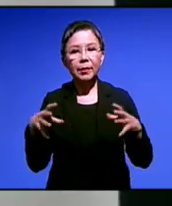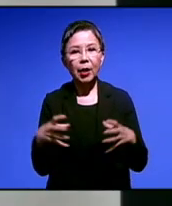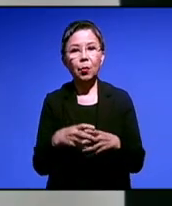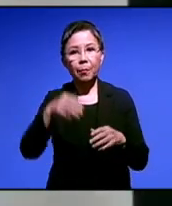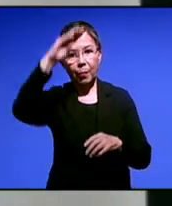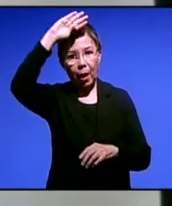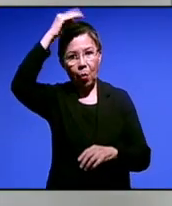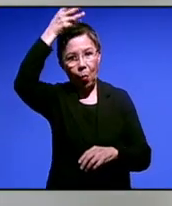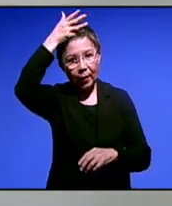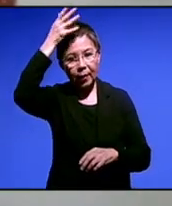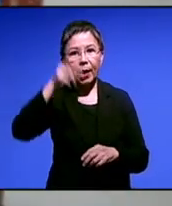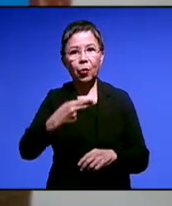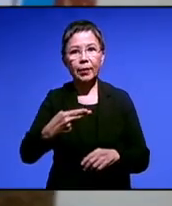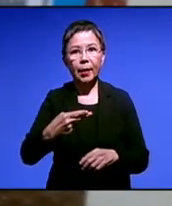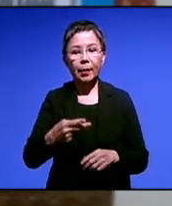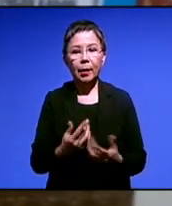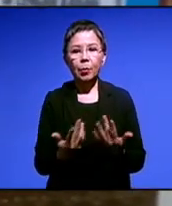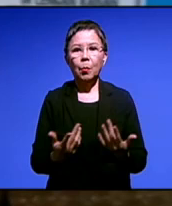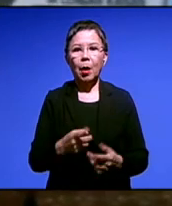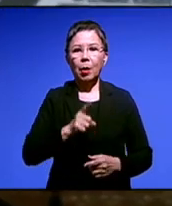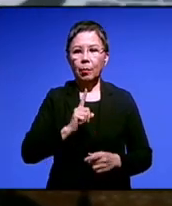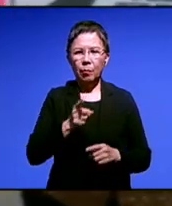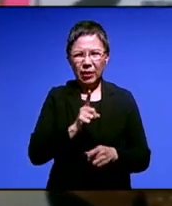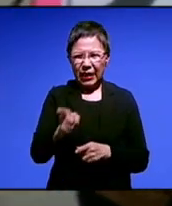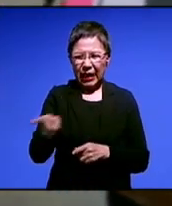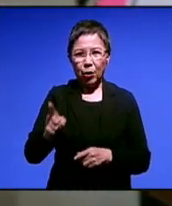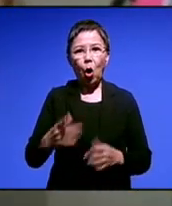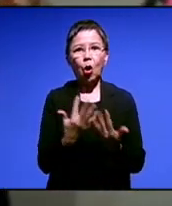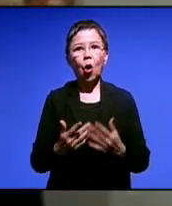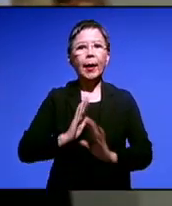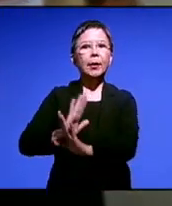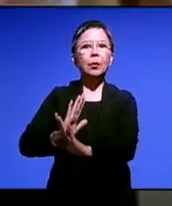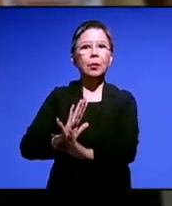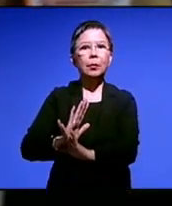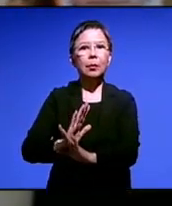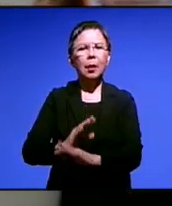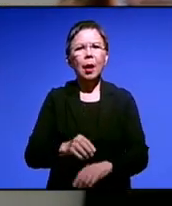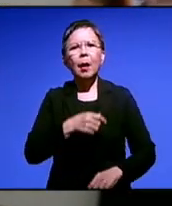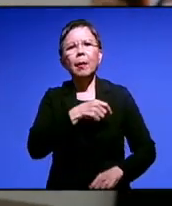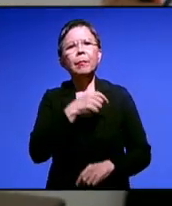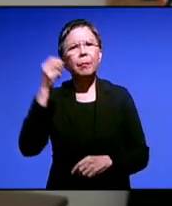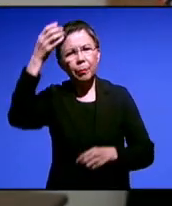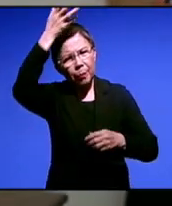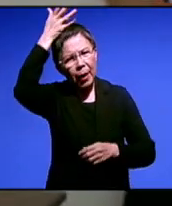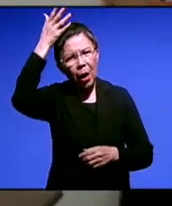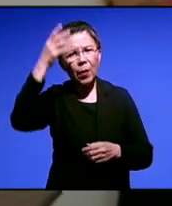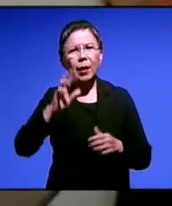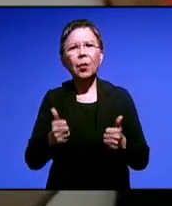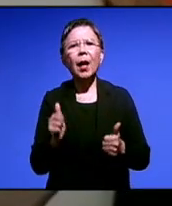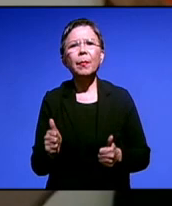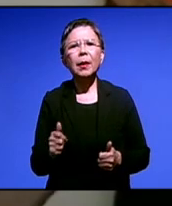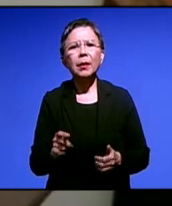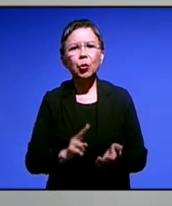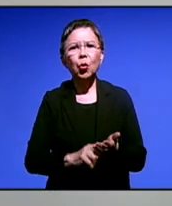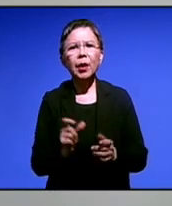mereka menentang sikap warga yang menolak pemakaman rekan sejawatnya para perawat menganggap penolakan warga tidak pantas karena